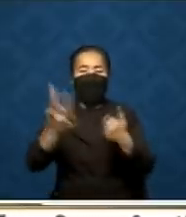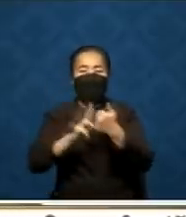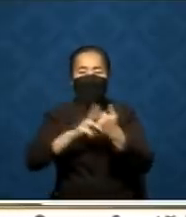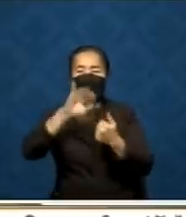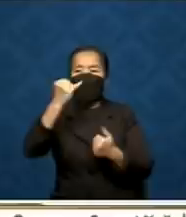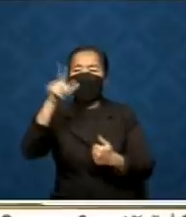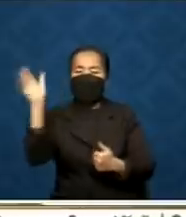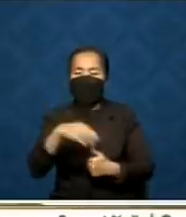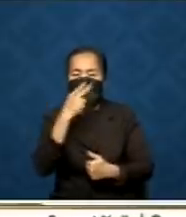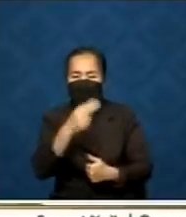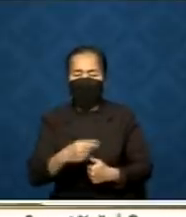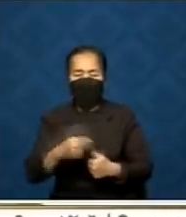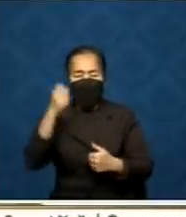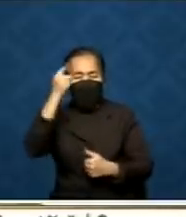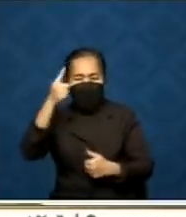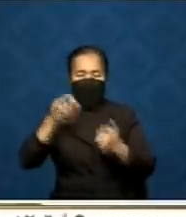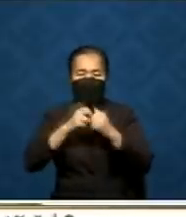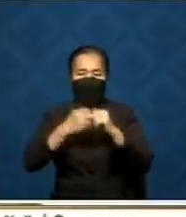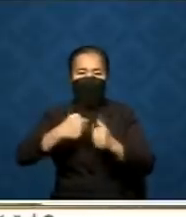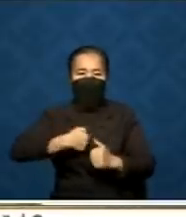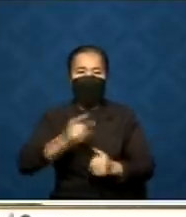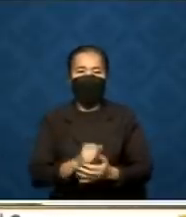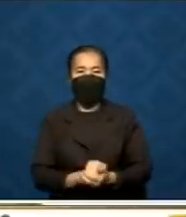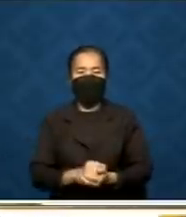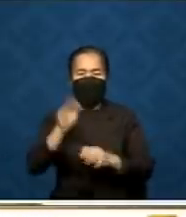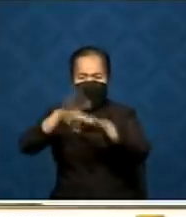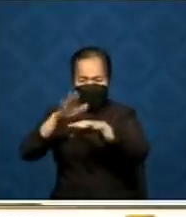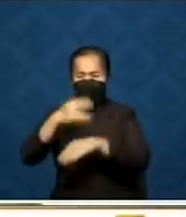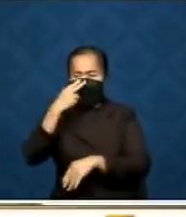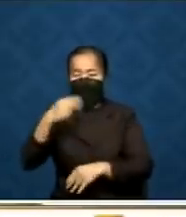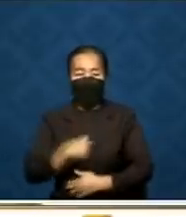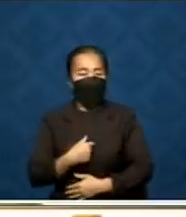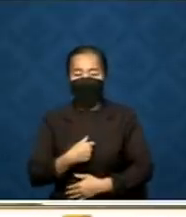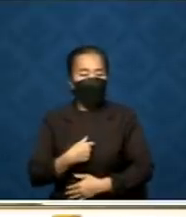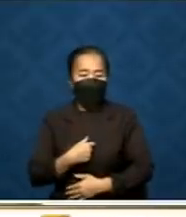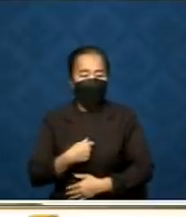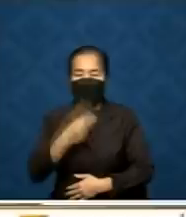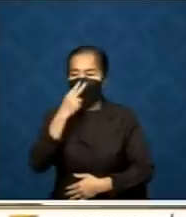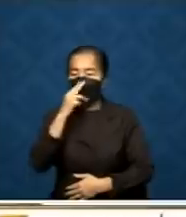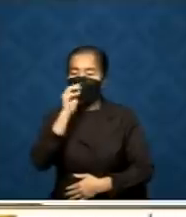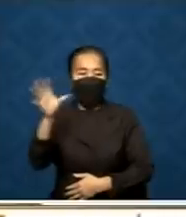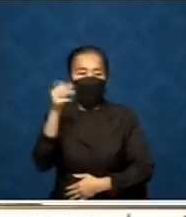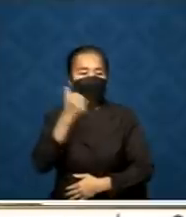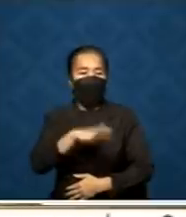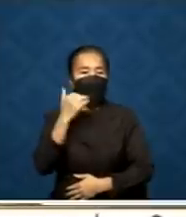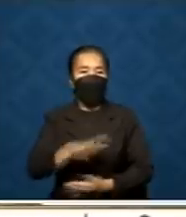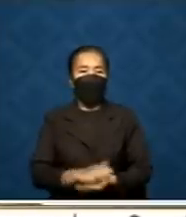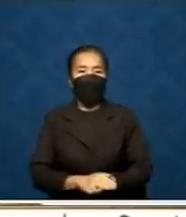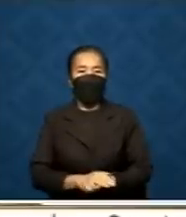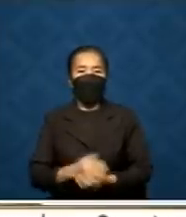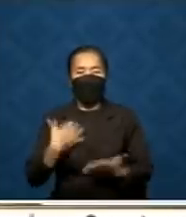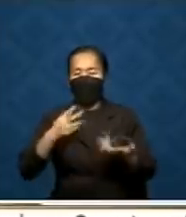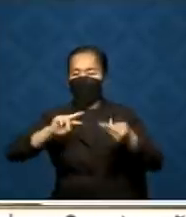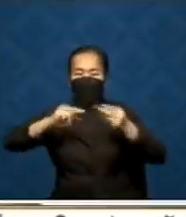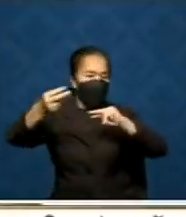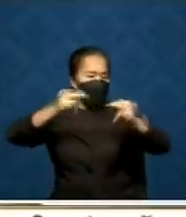เข้าใจปัญหาพวกผมบอกนายกตู่ให้หน่อยบอกไม่ได้แล้วครับเขาเก่งแล้วแต่มันผิดฝาผิดตัว